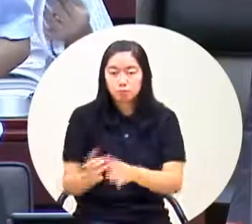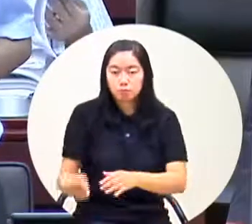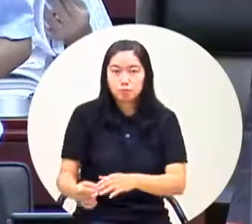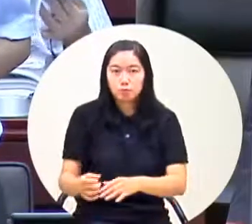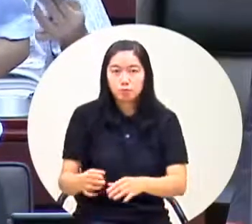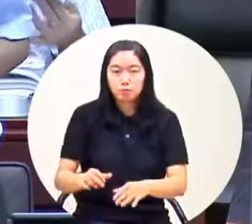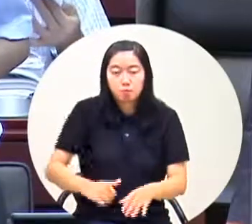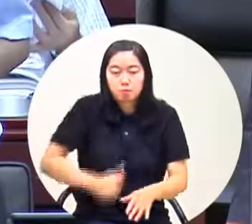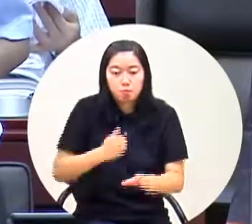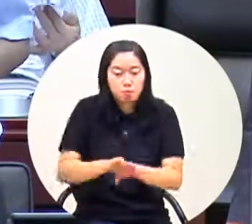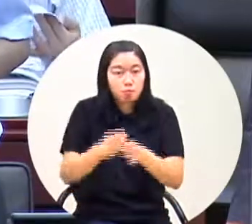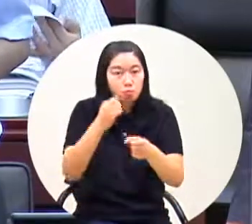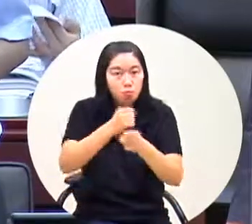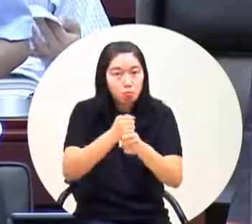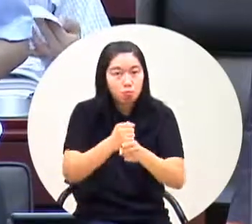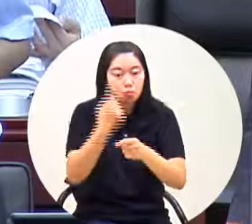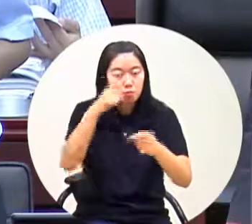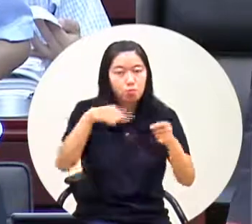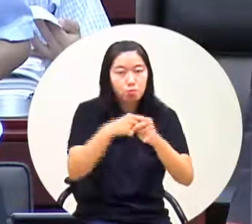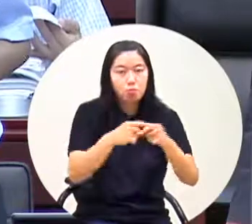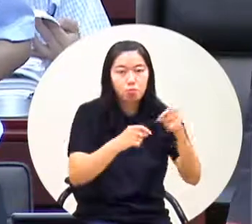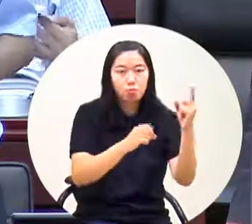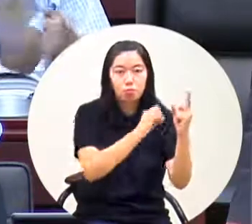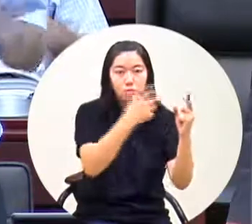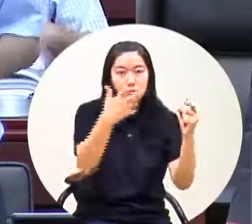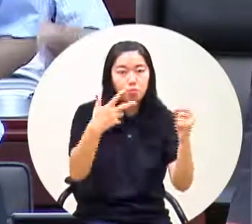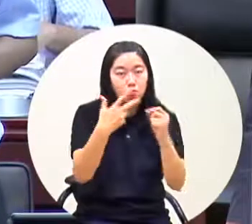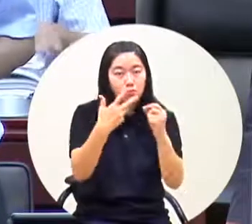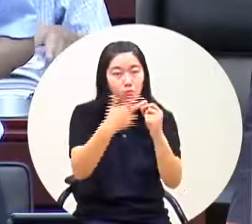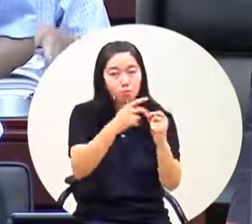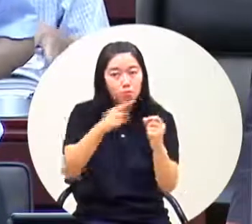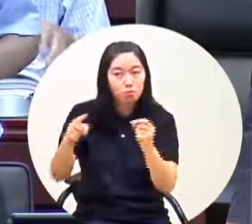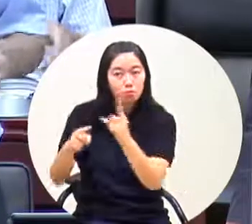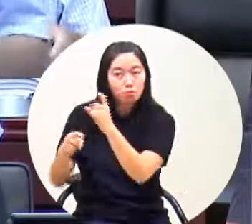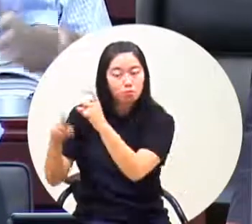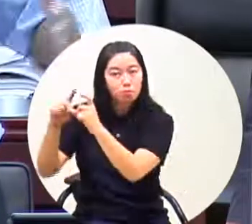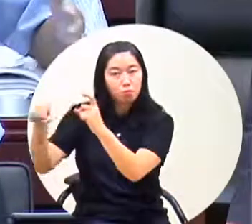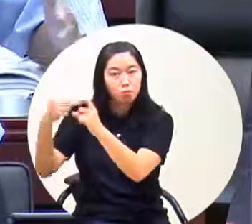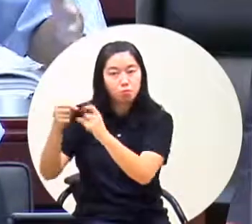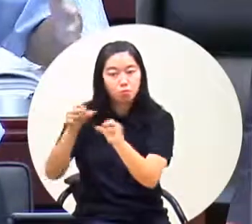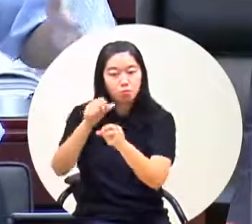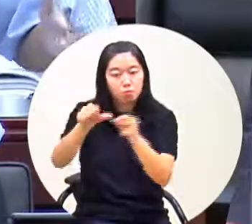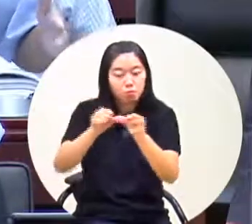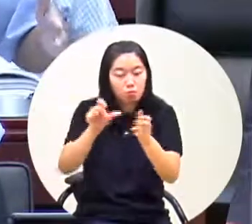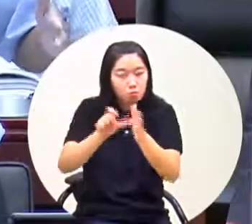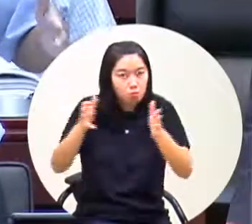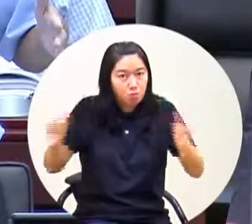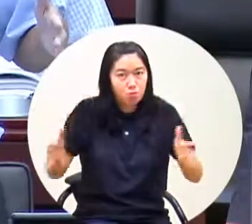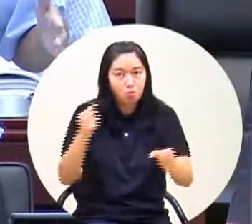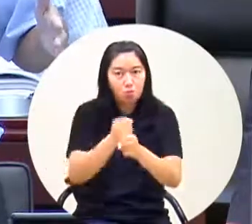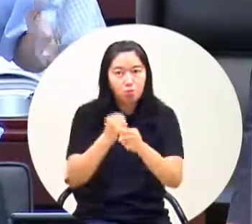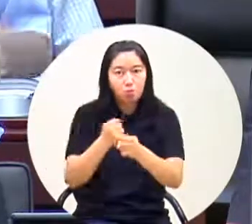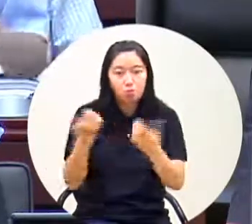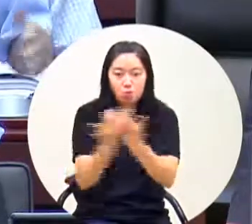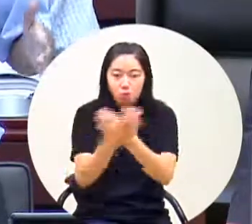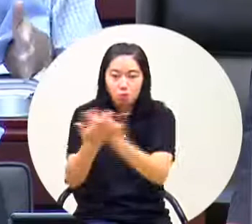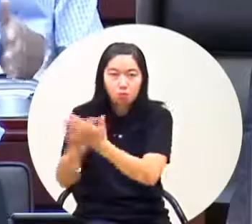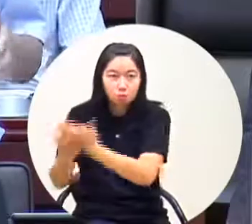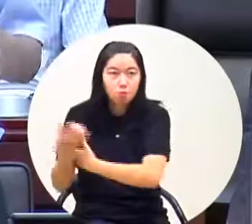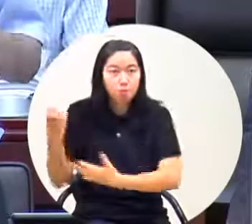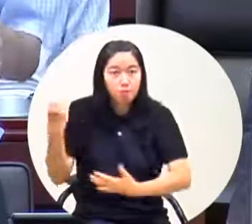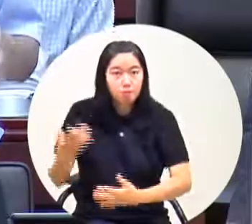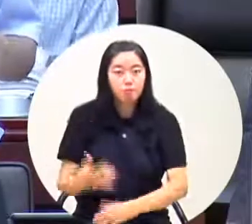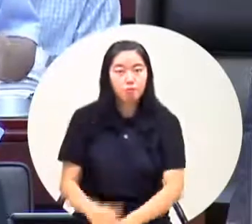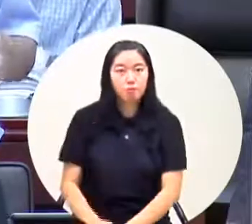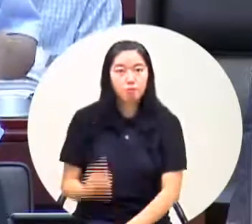明年107年到111年这5年的时间来执行相关的更新。好，那我们会